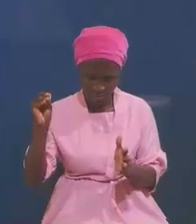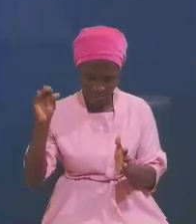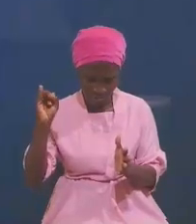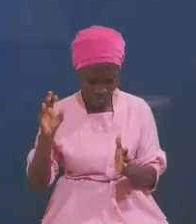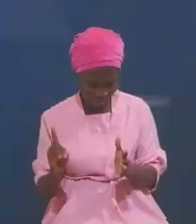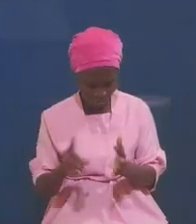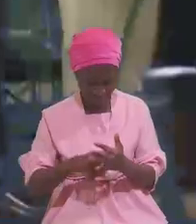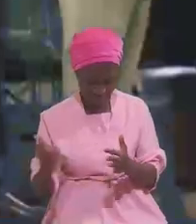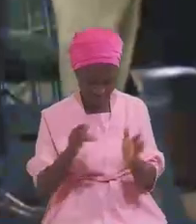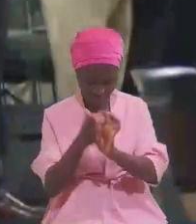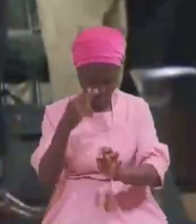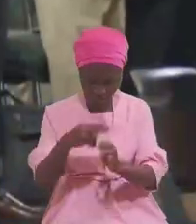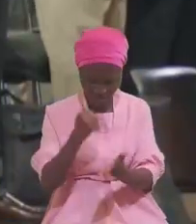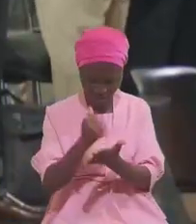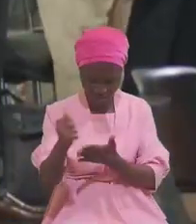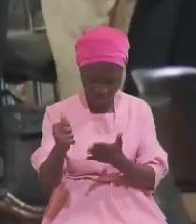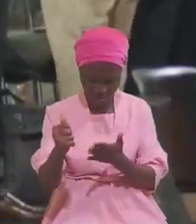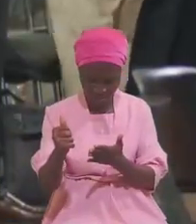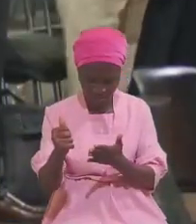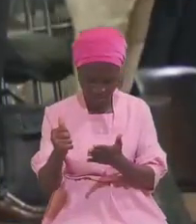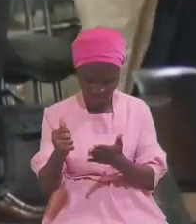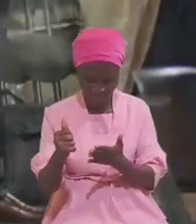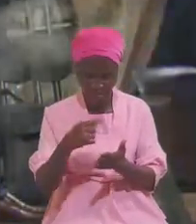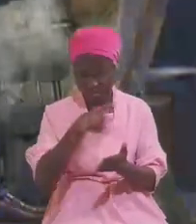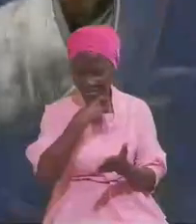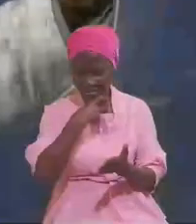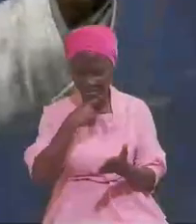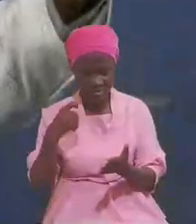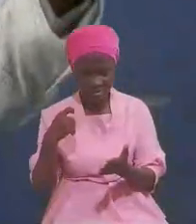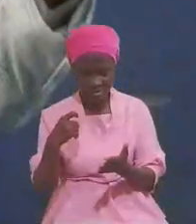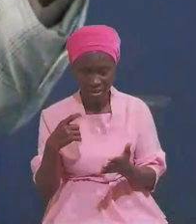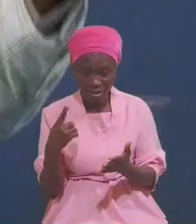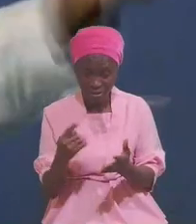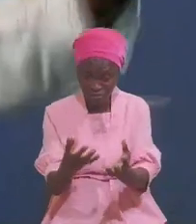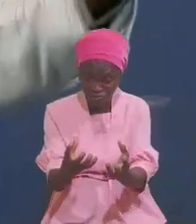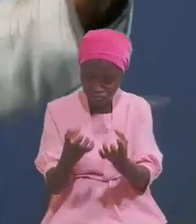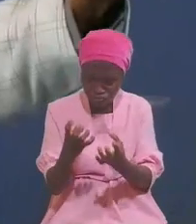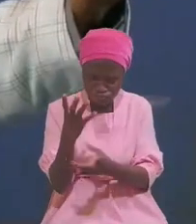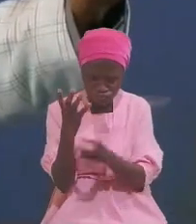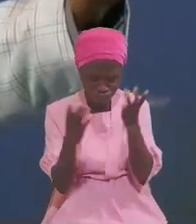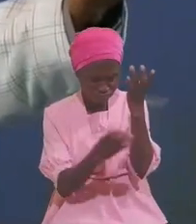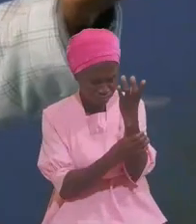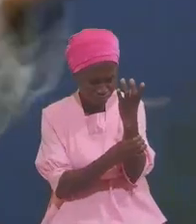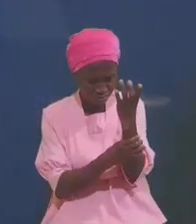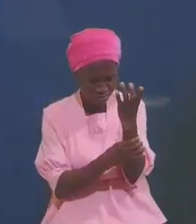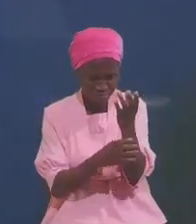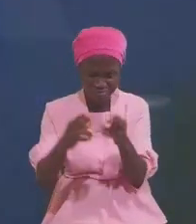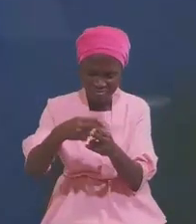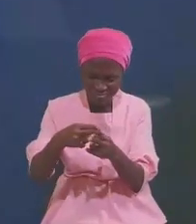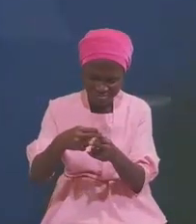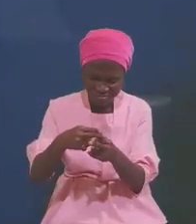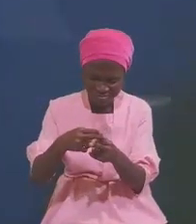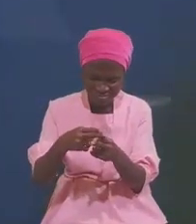sors de là au nom de Jésus-Christ. Les mains sèches, les bras secs, les